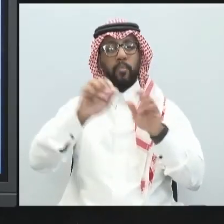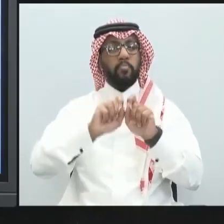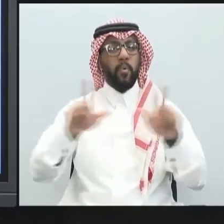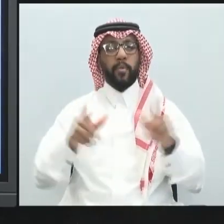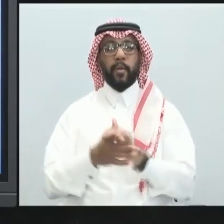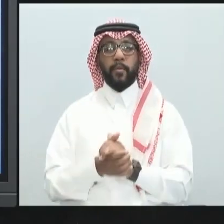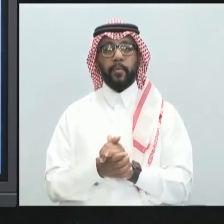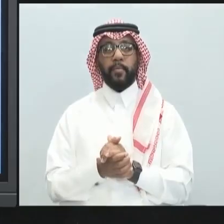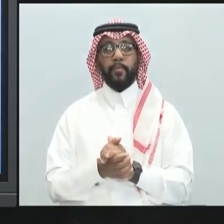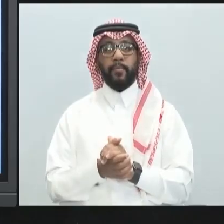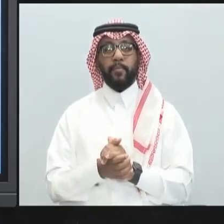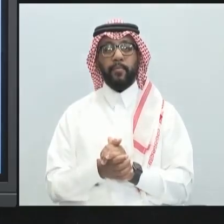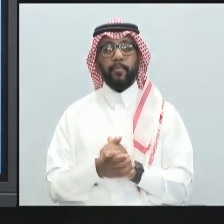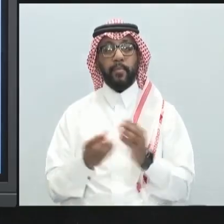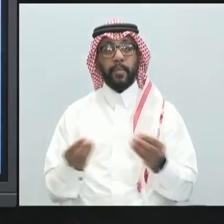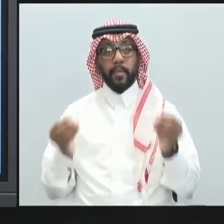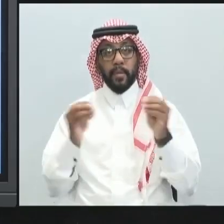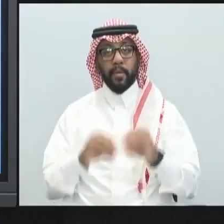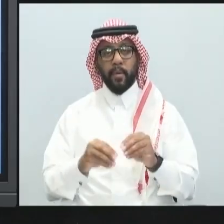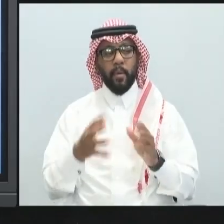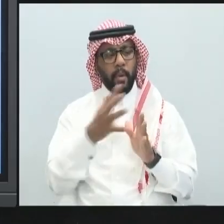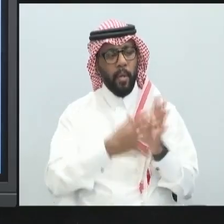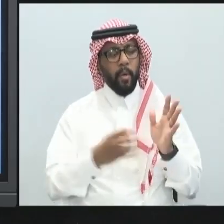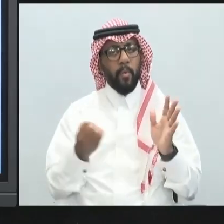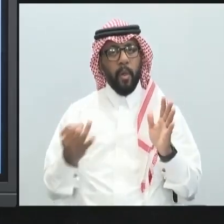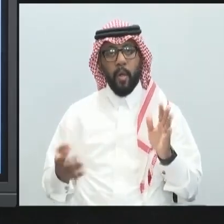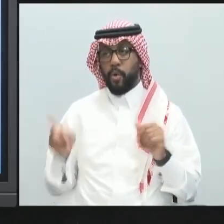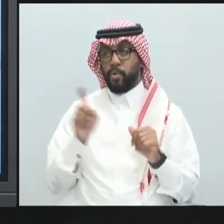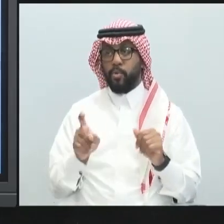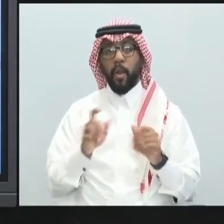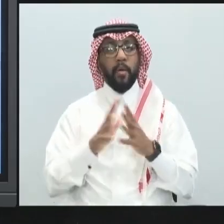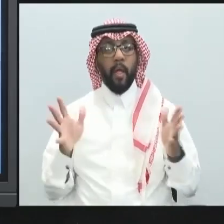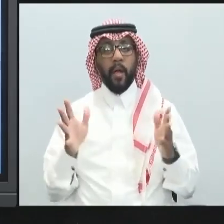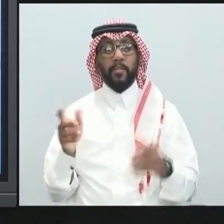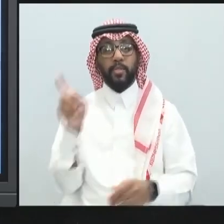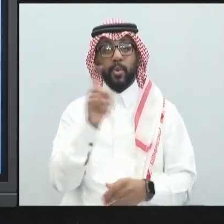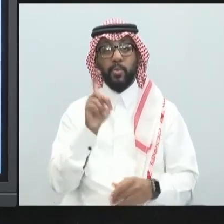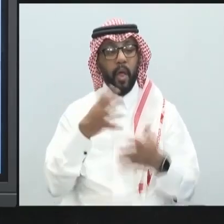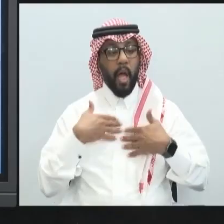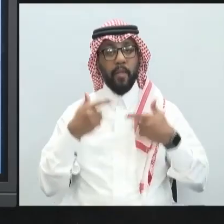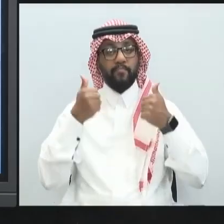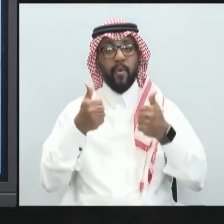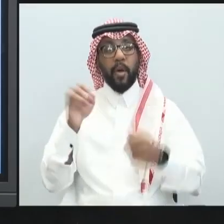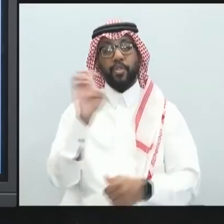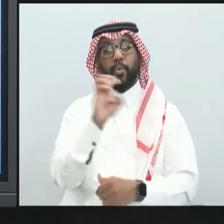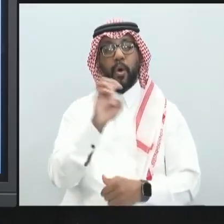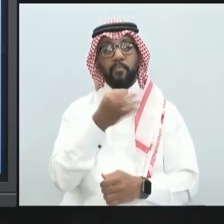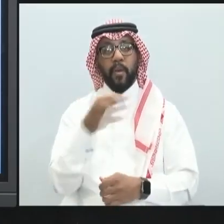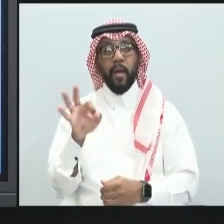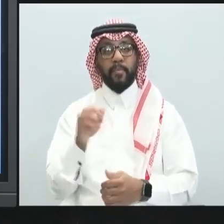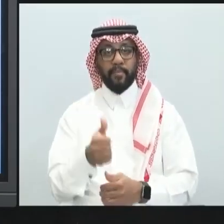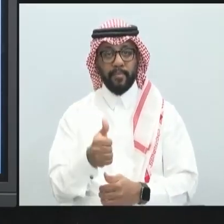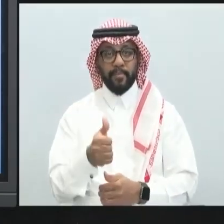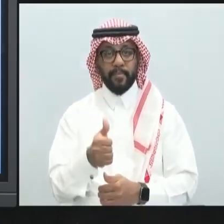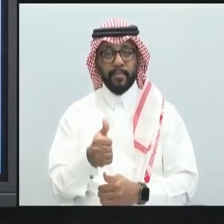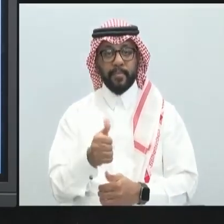الرئيسه قمنا ايضا بصياغه عدد من الاسئله ثم اجبنا عنها من الذاكره